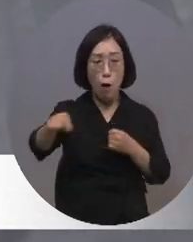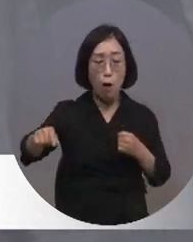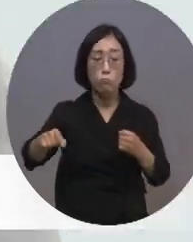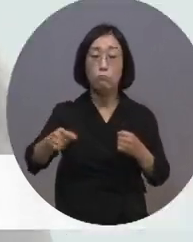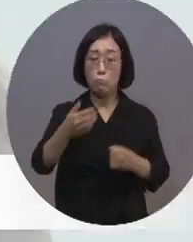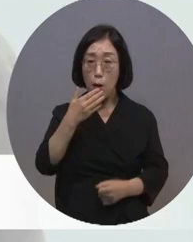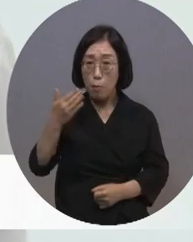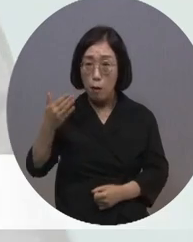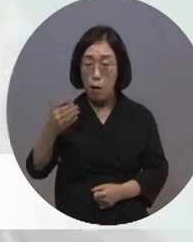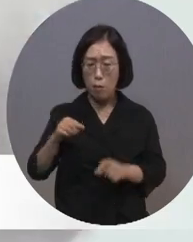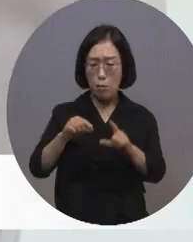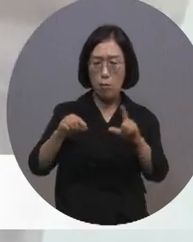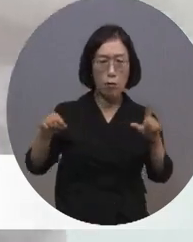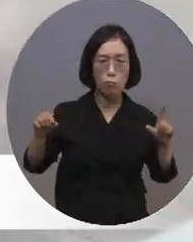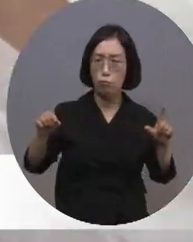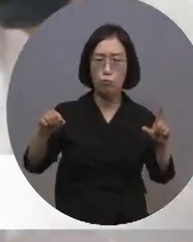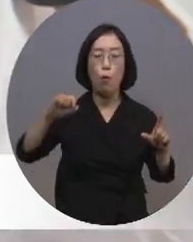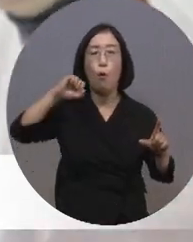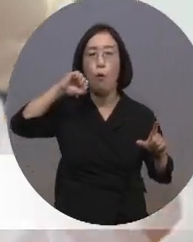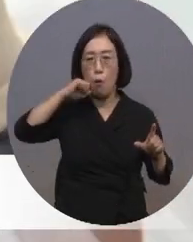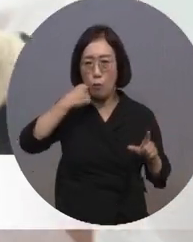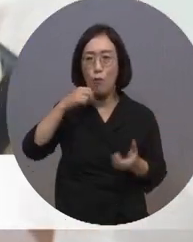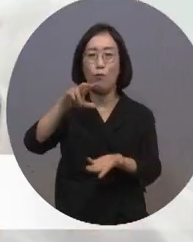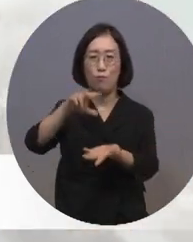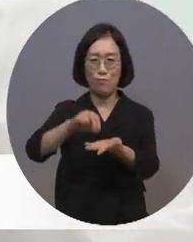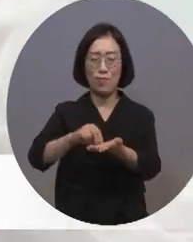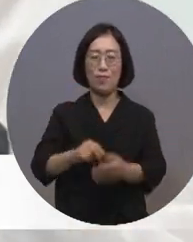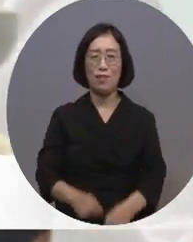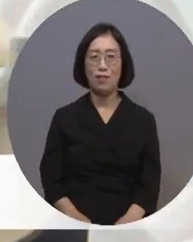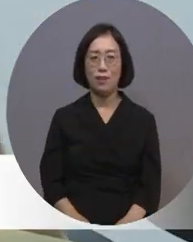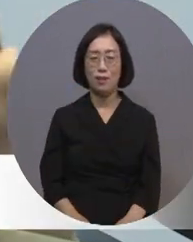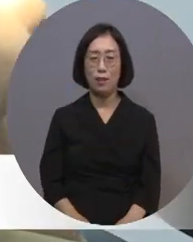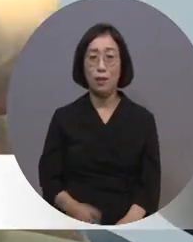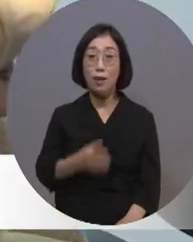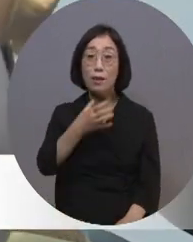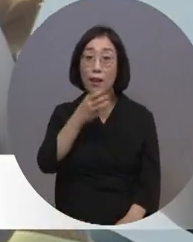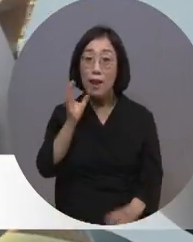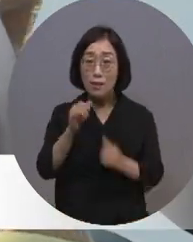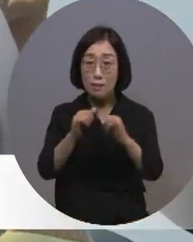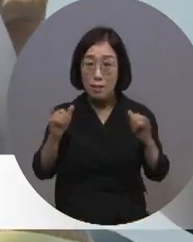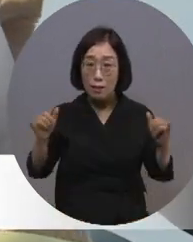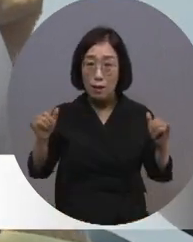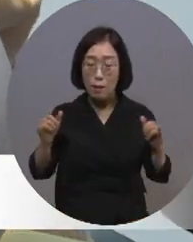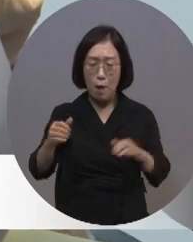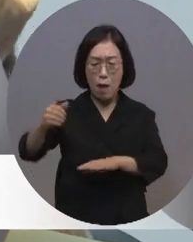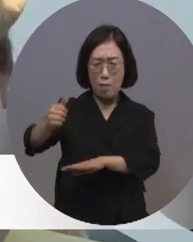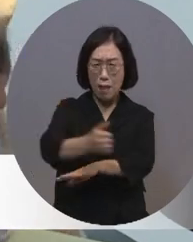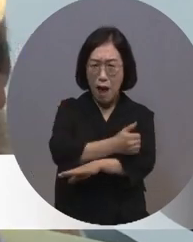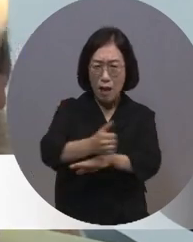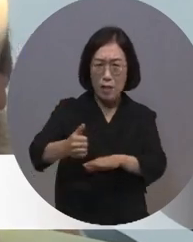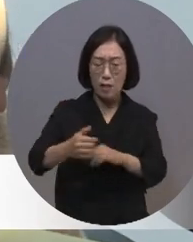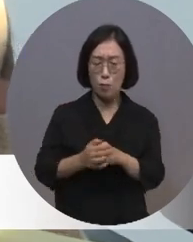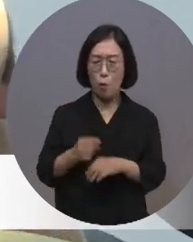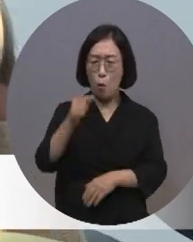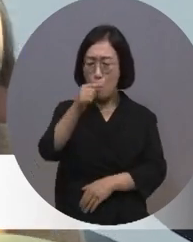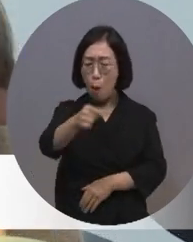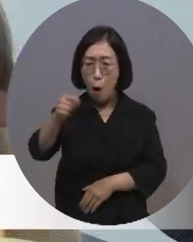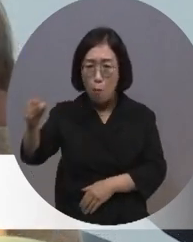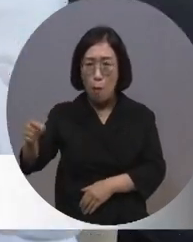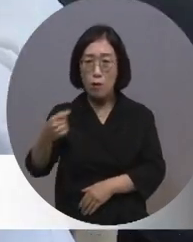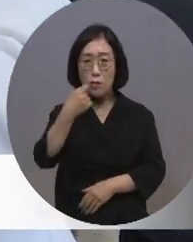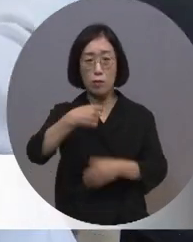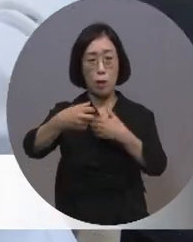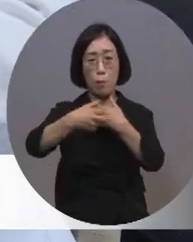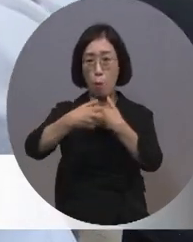누군가에게는 너무나도 어려운 일입니다 어르신들은 이동의 어려움과 치과 접근성 부족으로 적절한